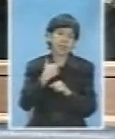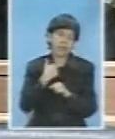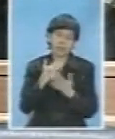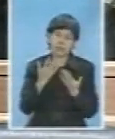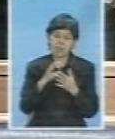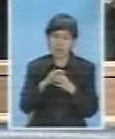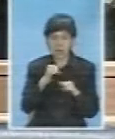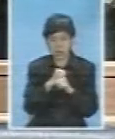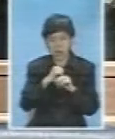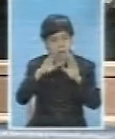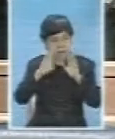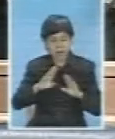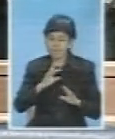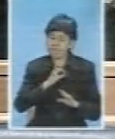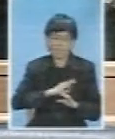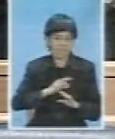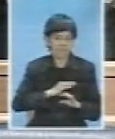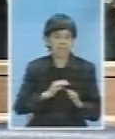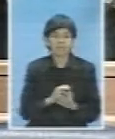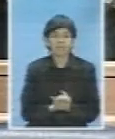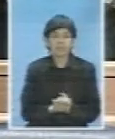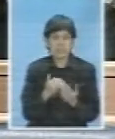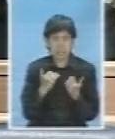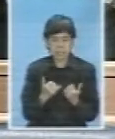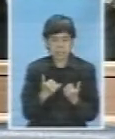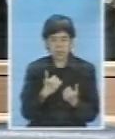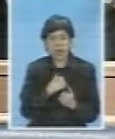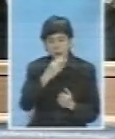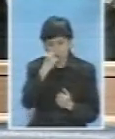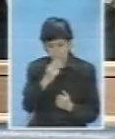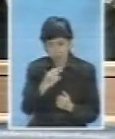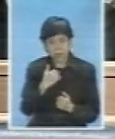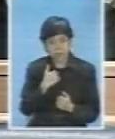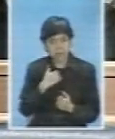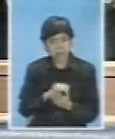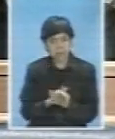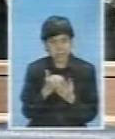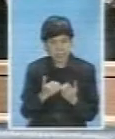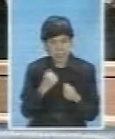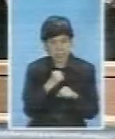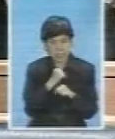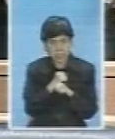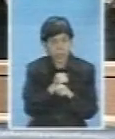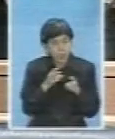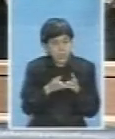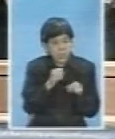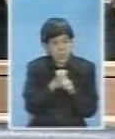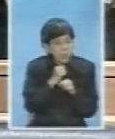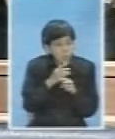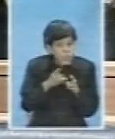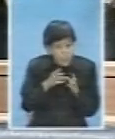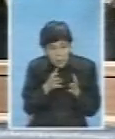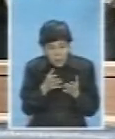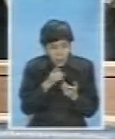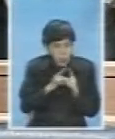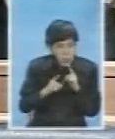ในการจัดหาแบบไม่ชอบมาพากลซึ่งในขณะนี้ก็พบความเป็นจริงว่ากำลังมีการหาช่องทางกันอยู่